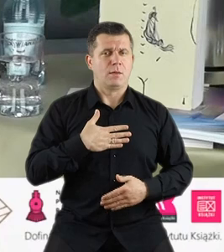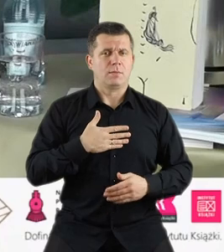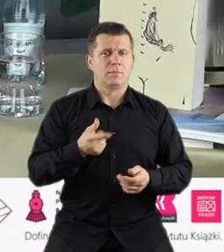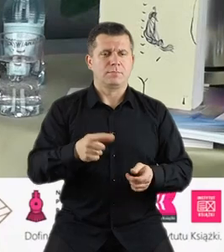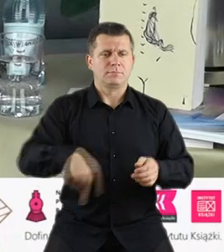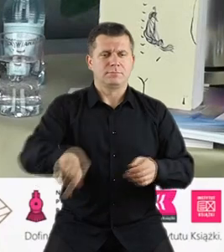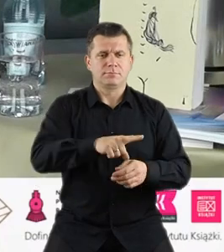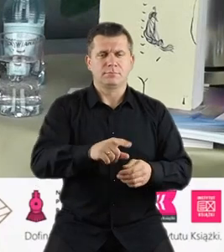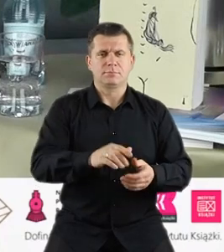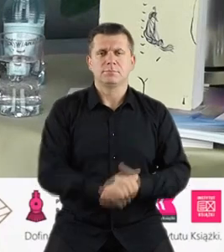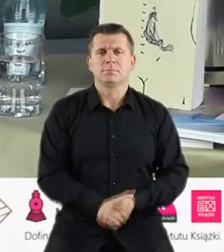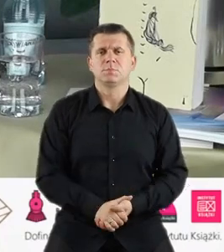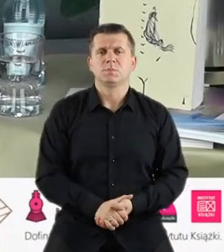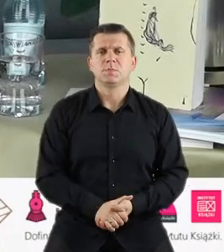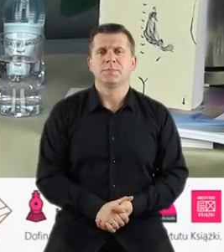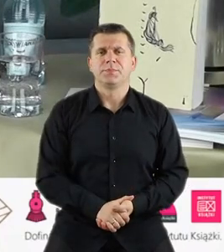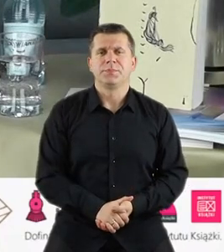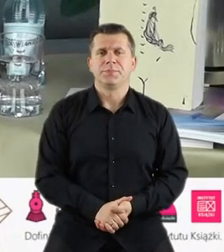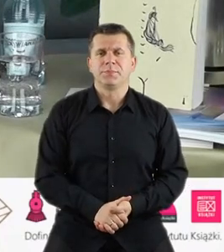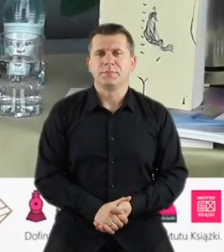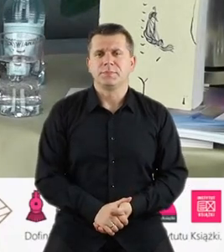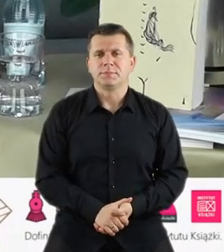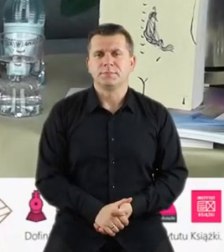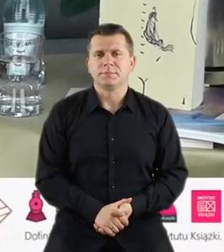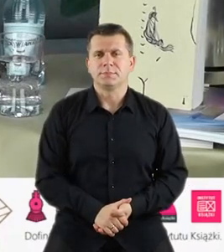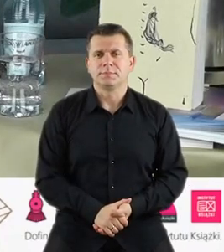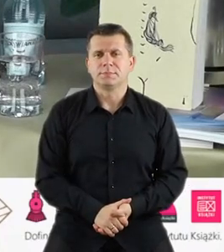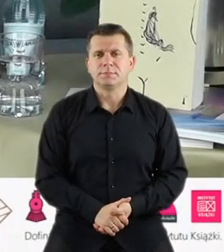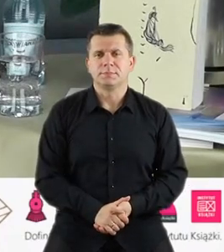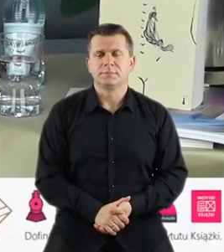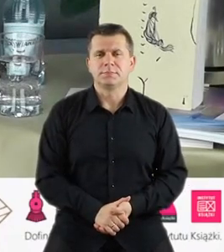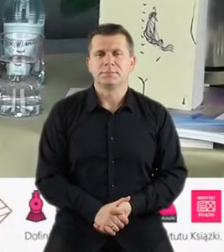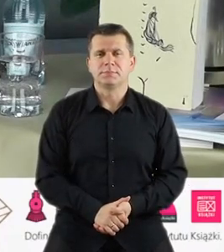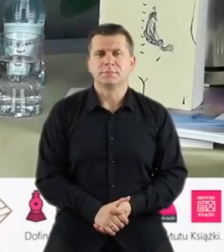na wyrysach. No bo nawet czasem nie można ich